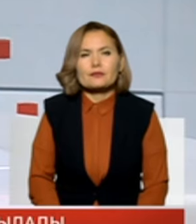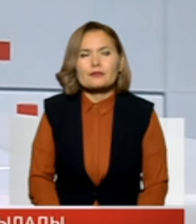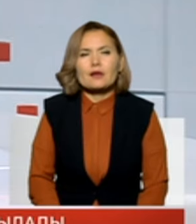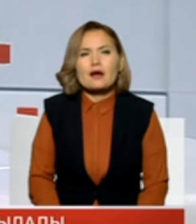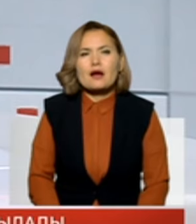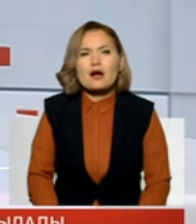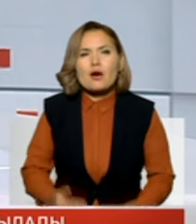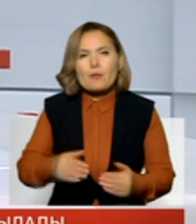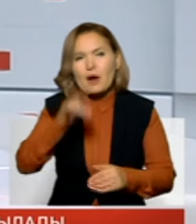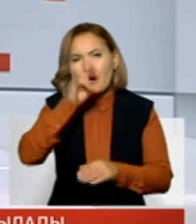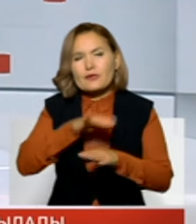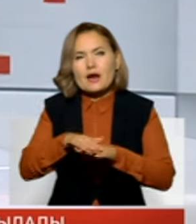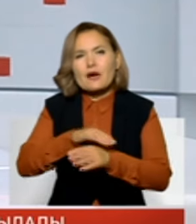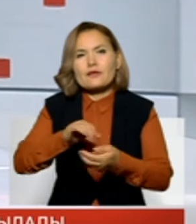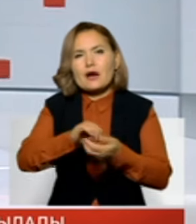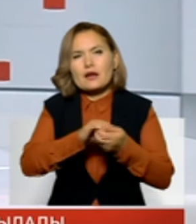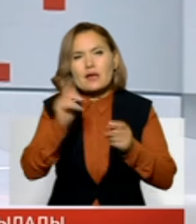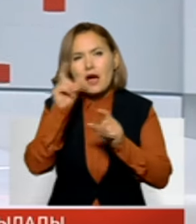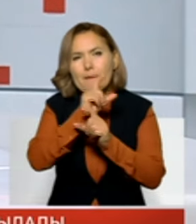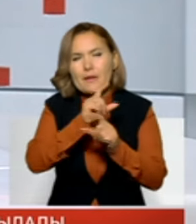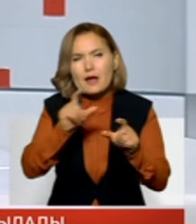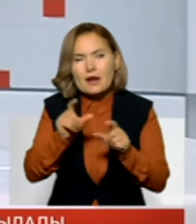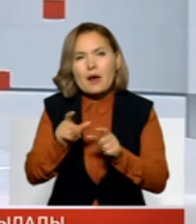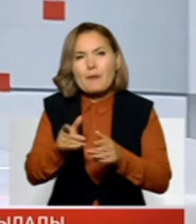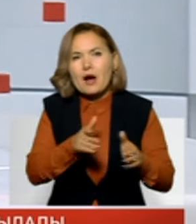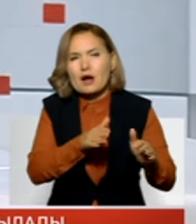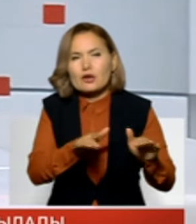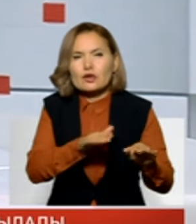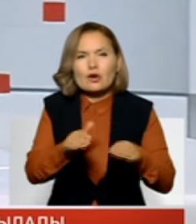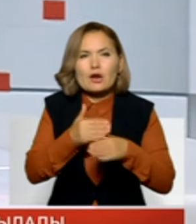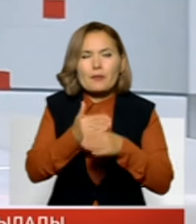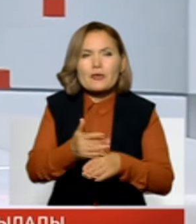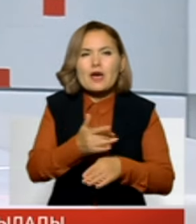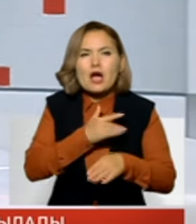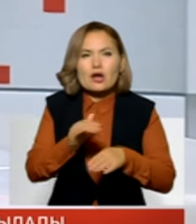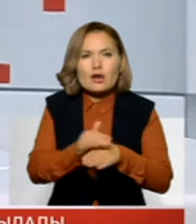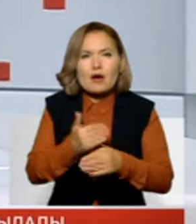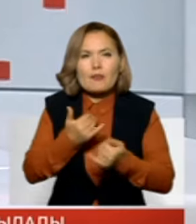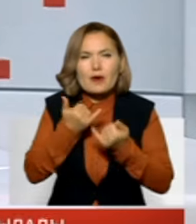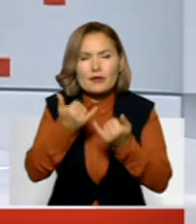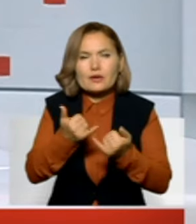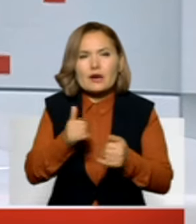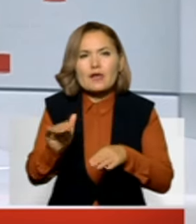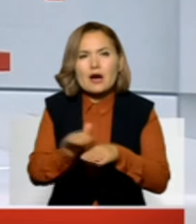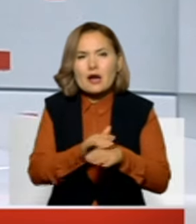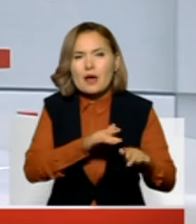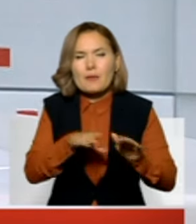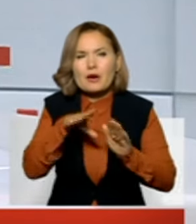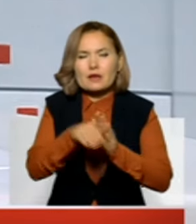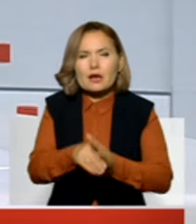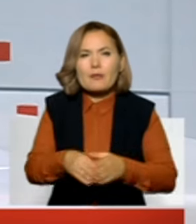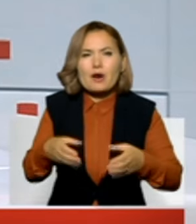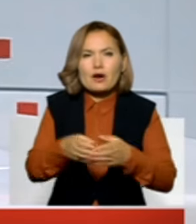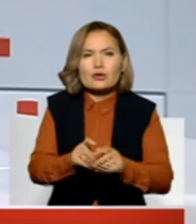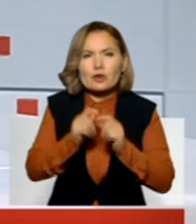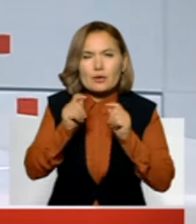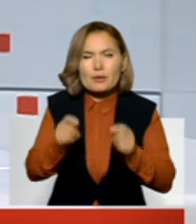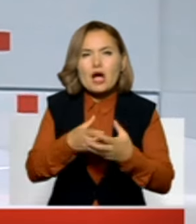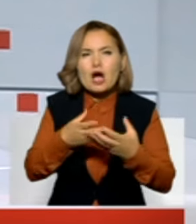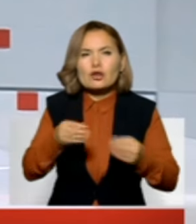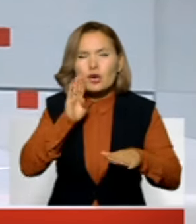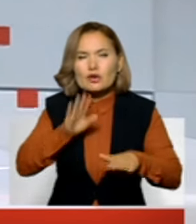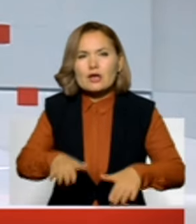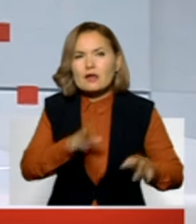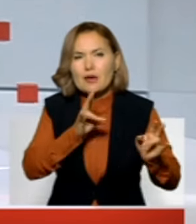Қазақстан халқы ассамблеясы мектепке жол акциясынан шет қалмады. Жүректен жүрекке жобасы аясында қайырымдылық шарасын ұйымдастырды. Көктемгі